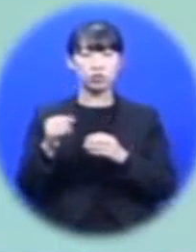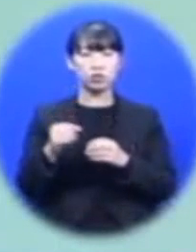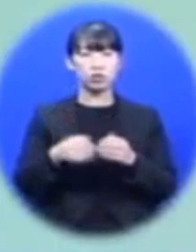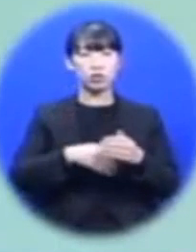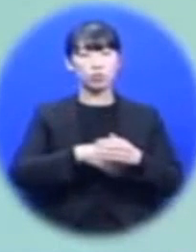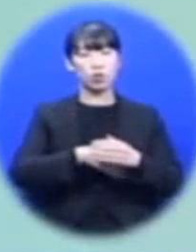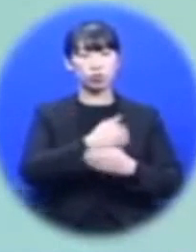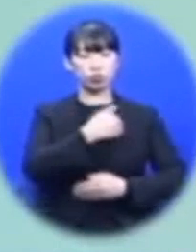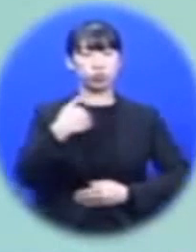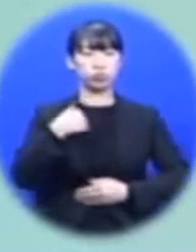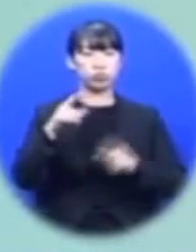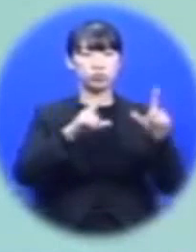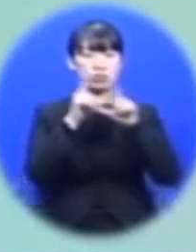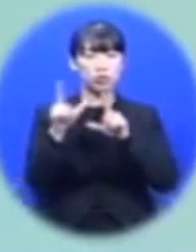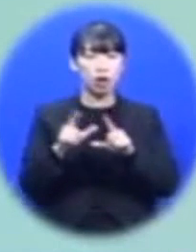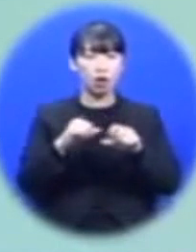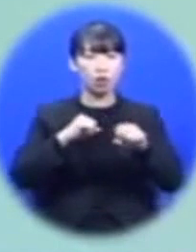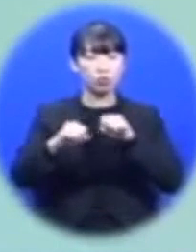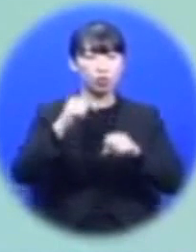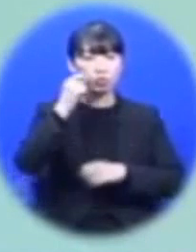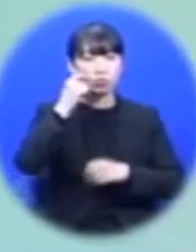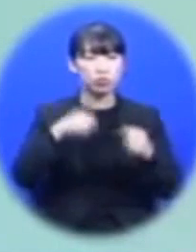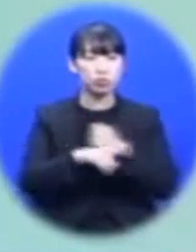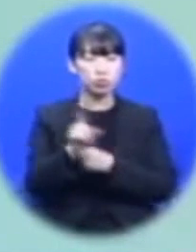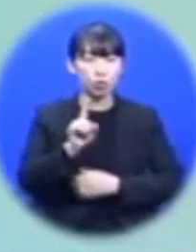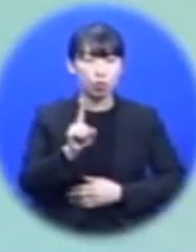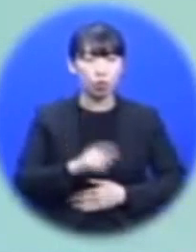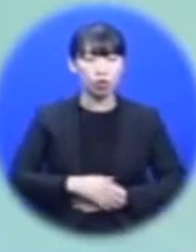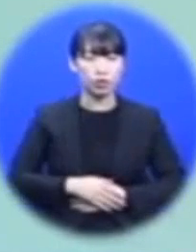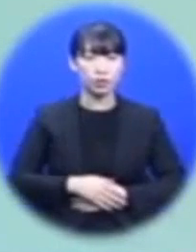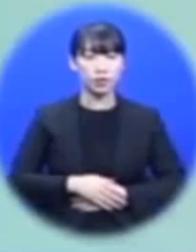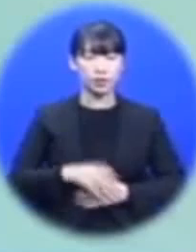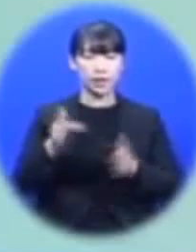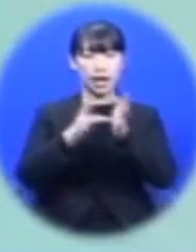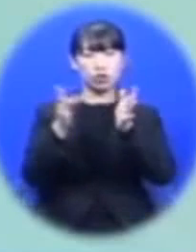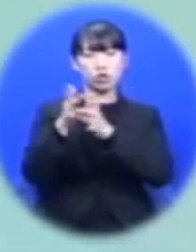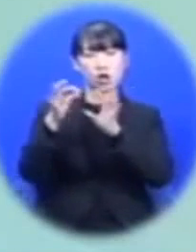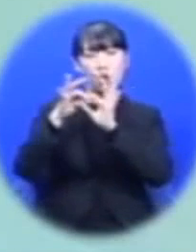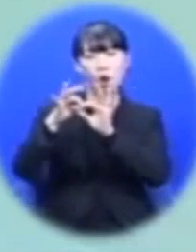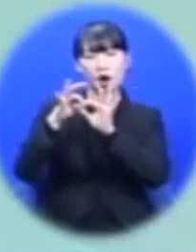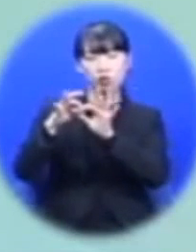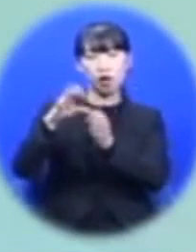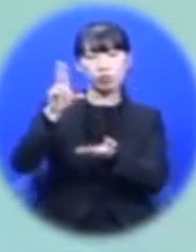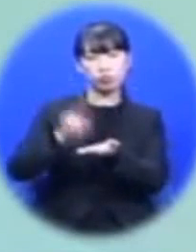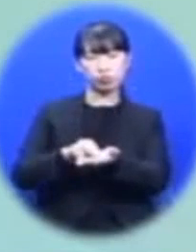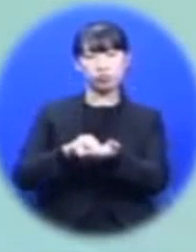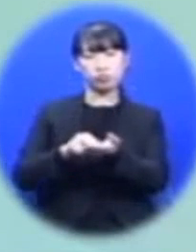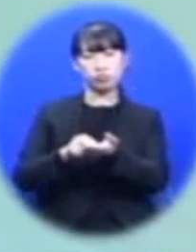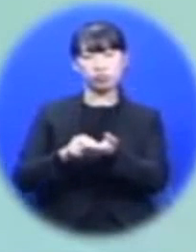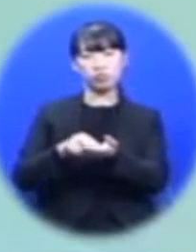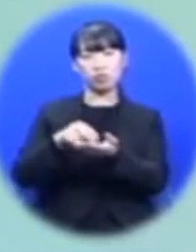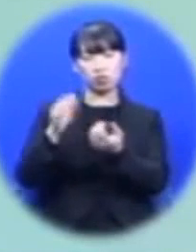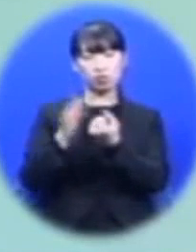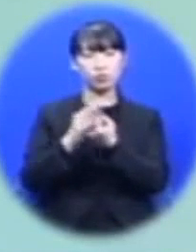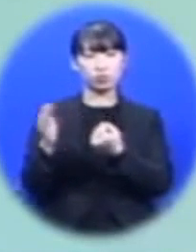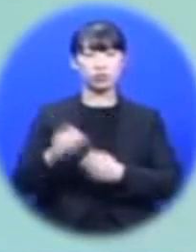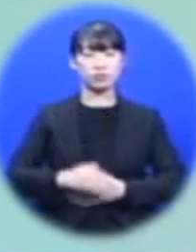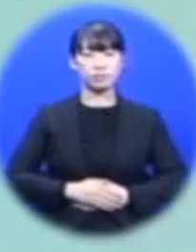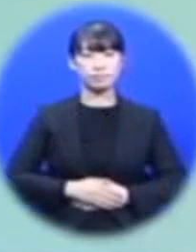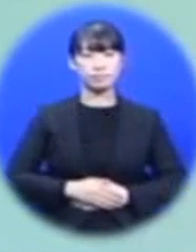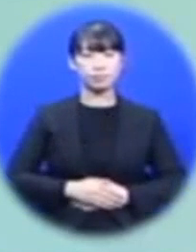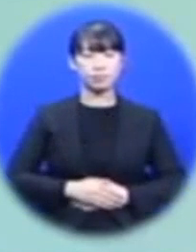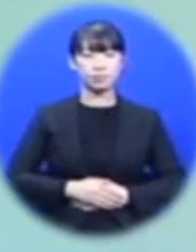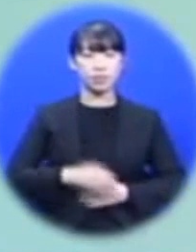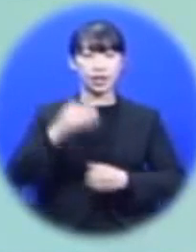못하는 것입니까 예수님과의 관계의 문제가 있기 때문입니다 예수가 그리스도라고 하는 것을 교리로 아는 것